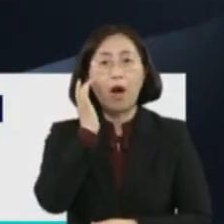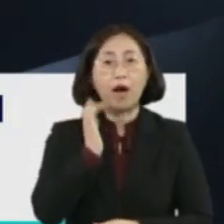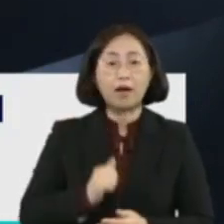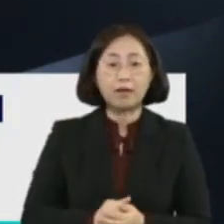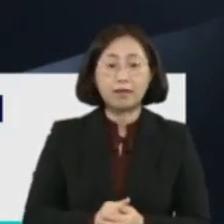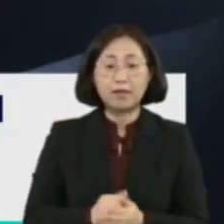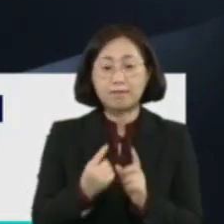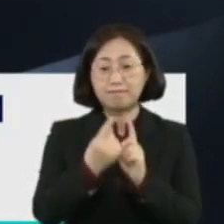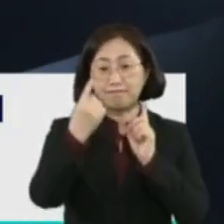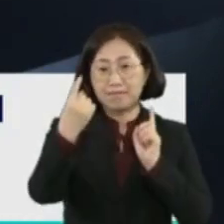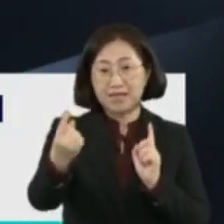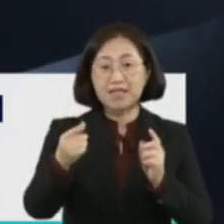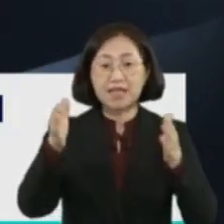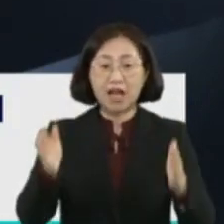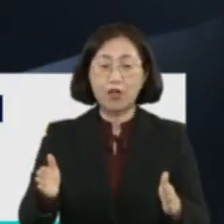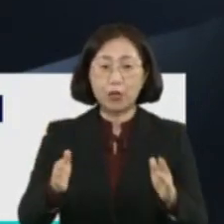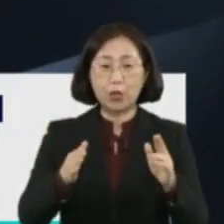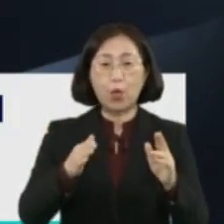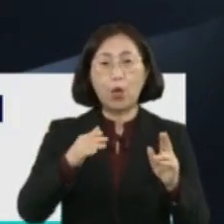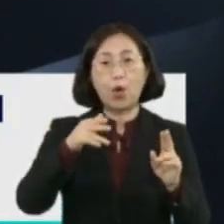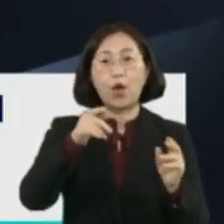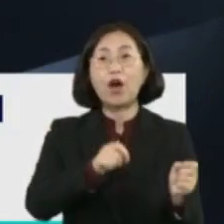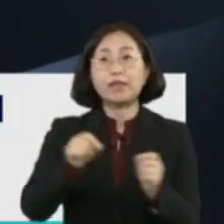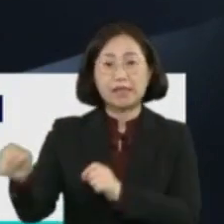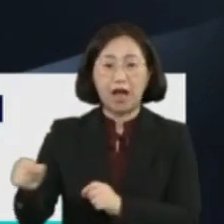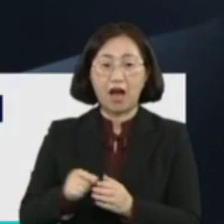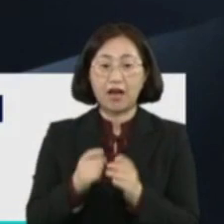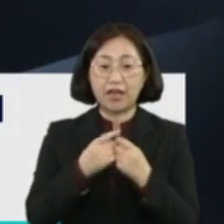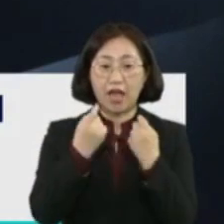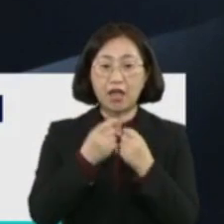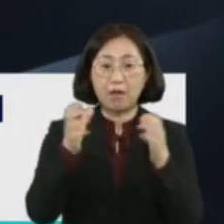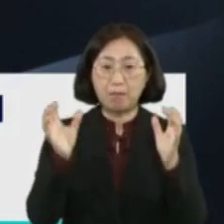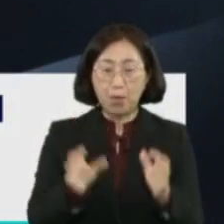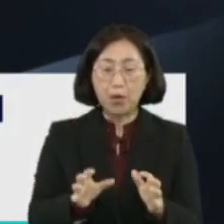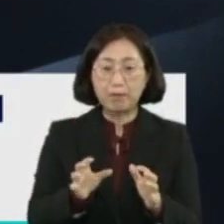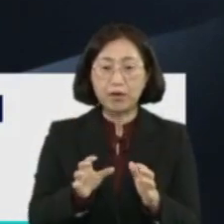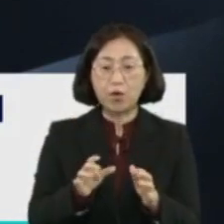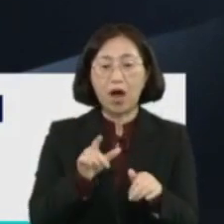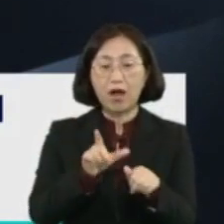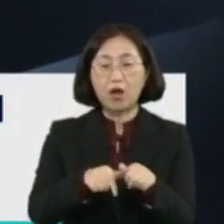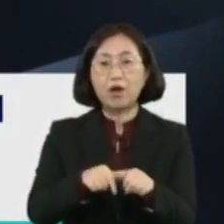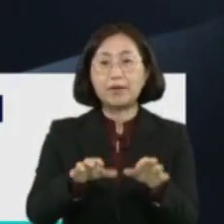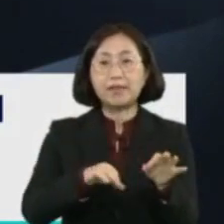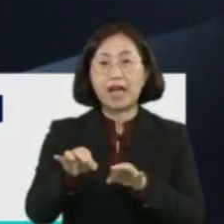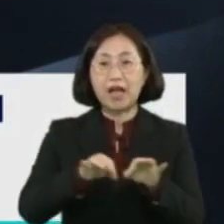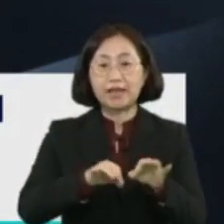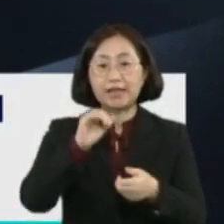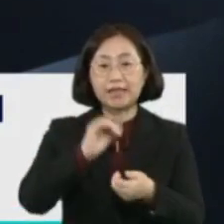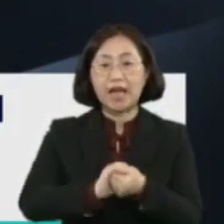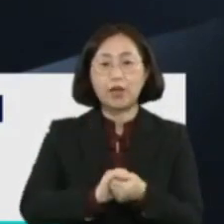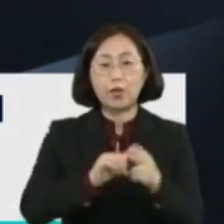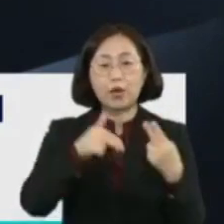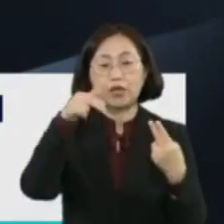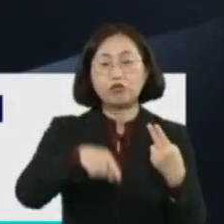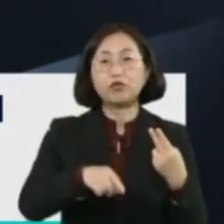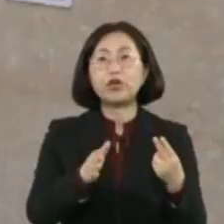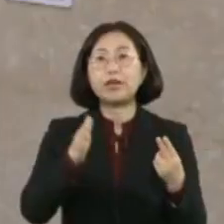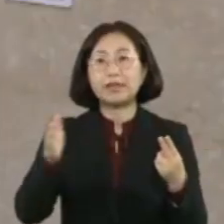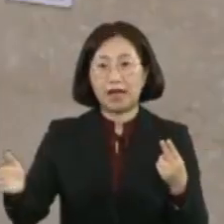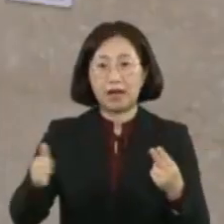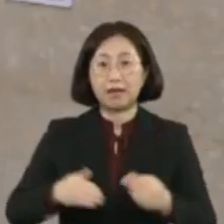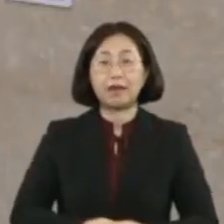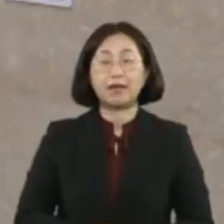사회적 거리두기도 연장되면서 사적 모임 인원과 영업시간이 2주 더 제한됐습니다. 장서영 기자입니다.